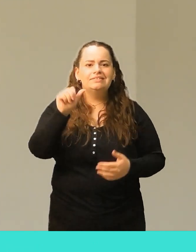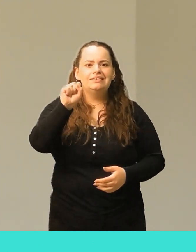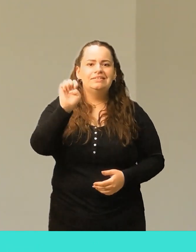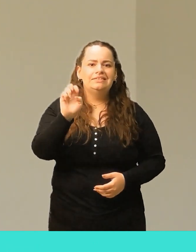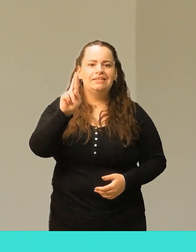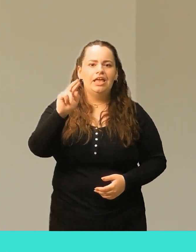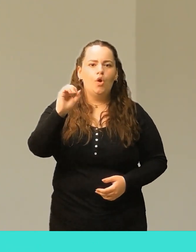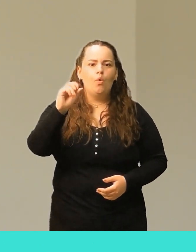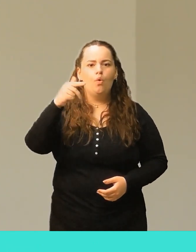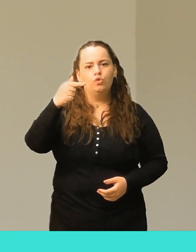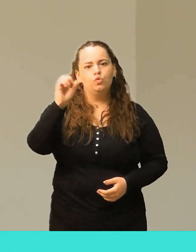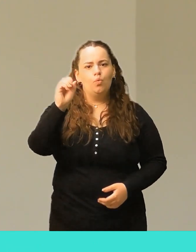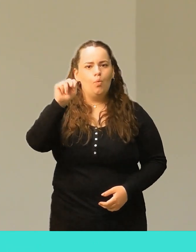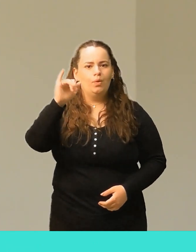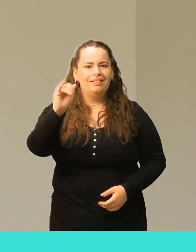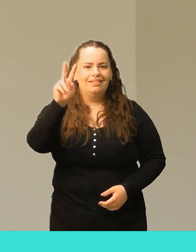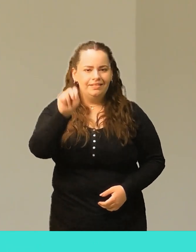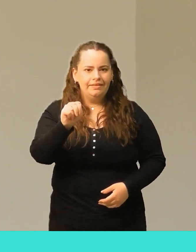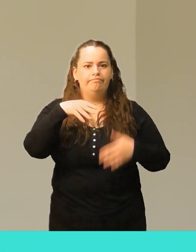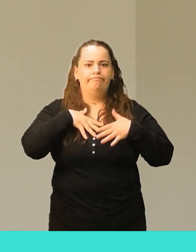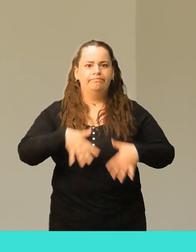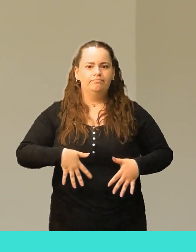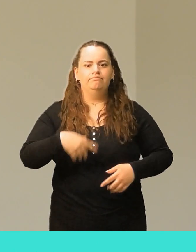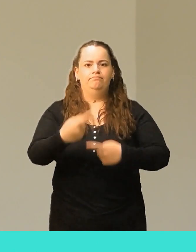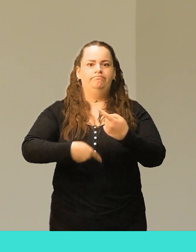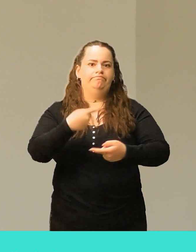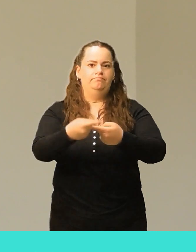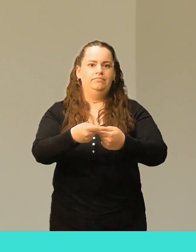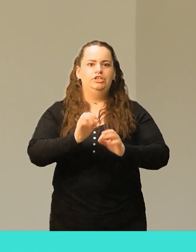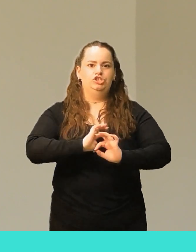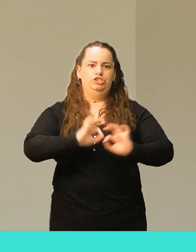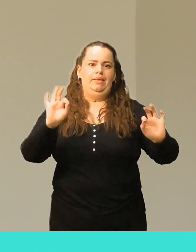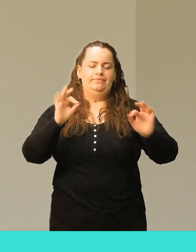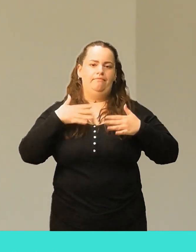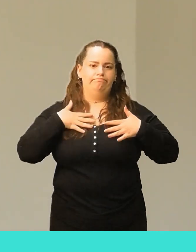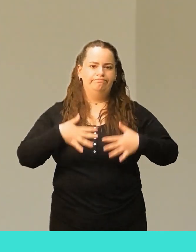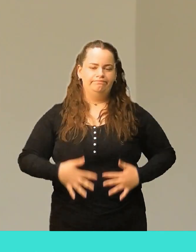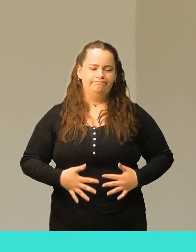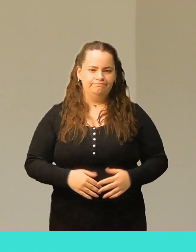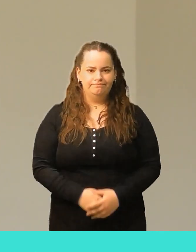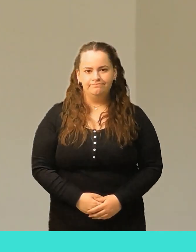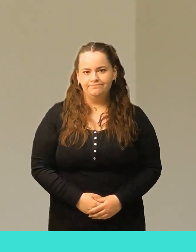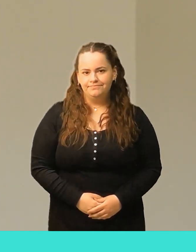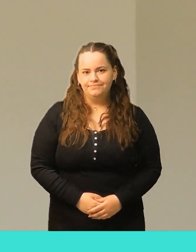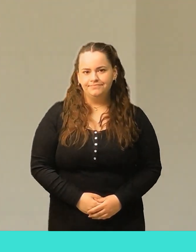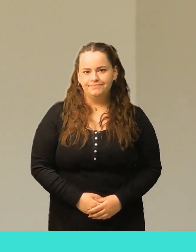Das heißt Serotonin. Und schon geht es uns schnell wieder gut.